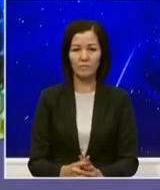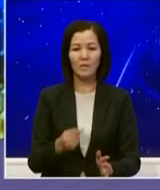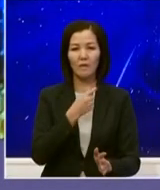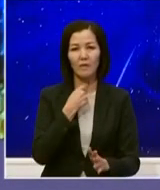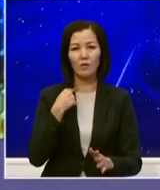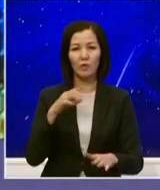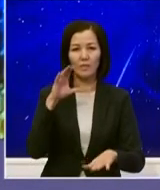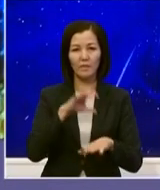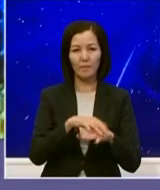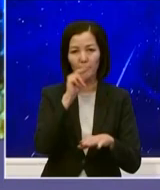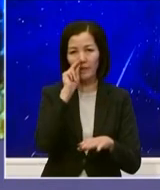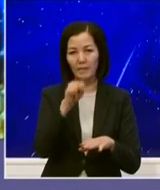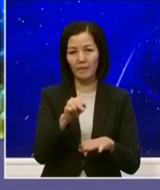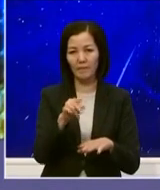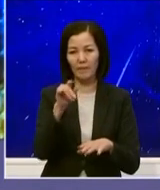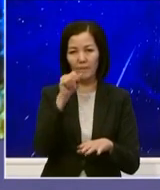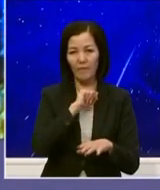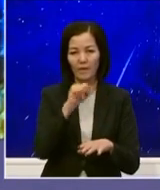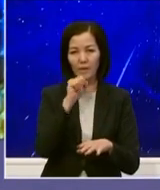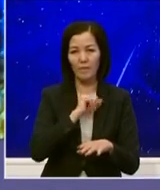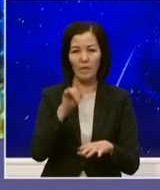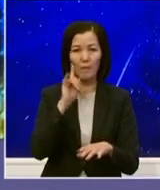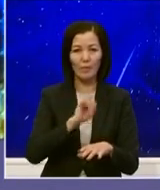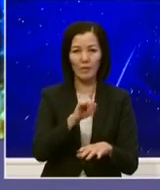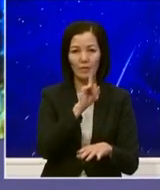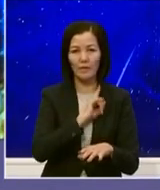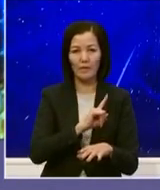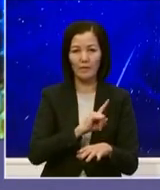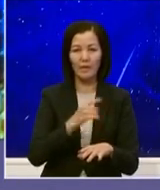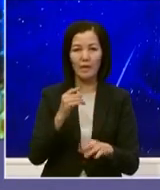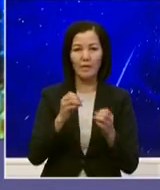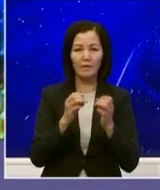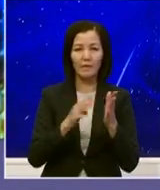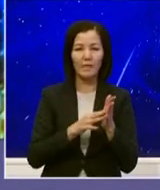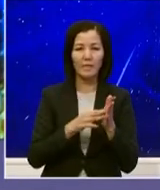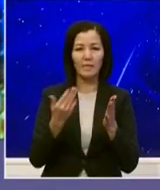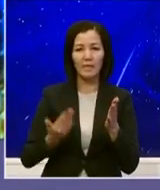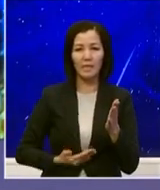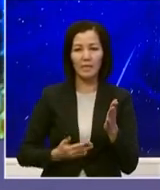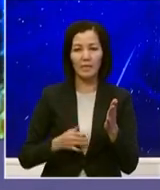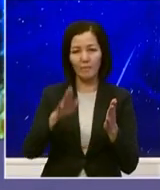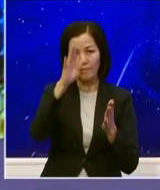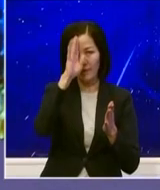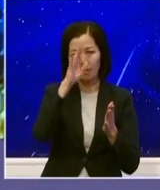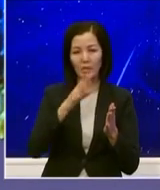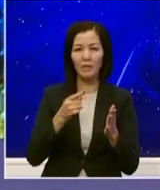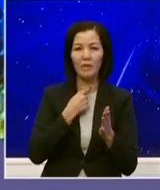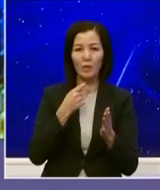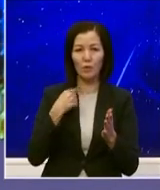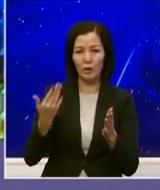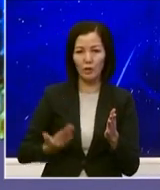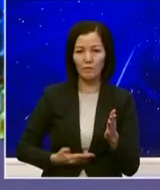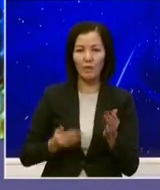В Талдыкургане задержан подозреваемый в ограблении пожилой женщины. Им оказался 19-летний житель областного центра. В дежурную часть